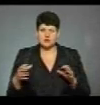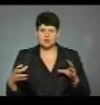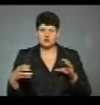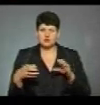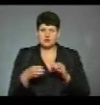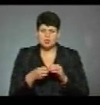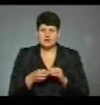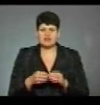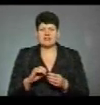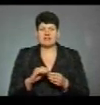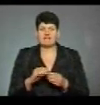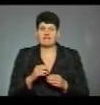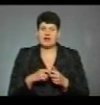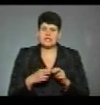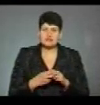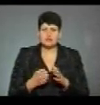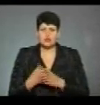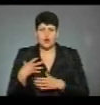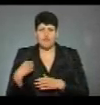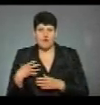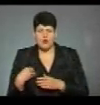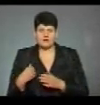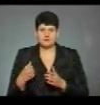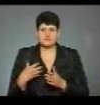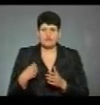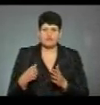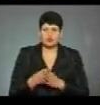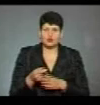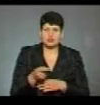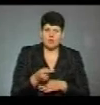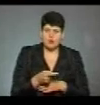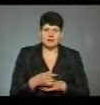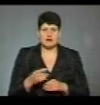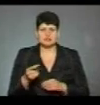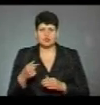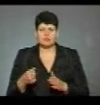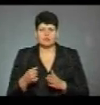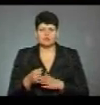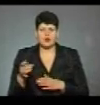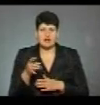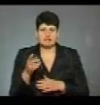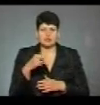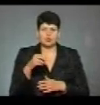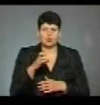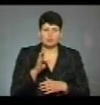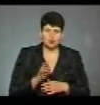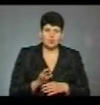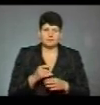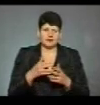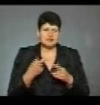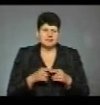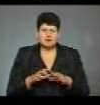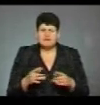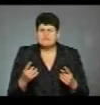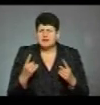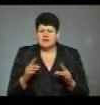Франківська до Львова, з Львова до Тернополя, з Тернопіль, Рівне, Дубно. Дуже це велика подія